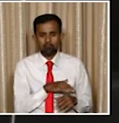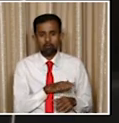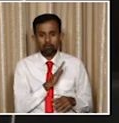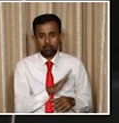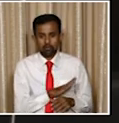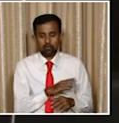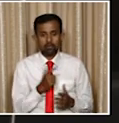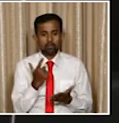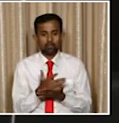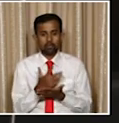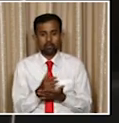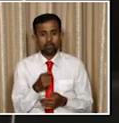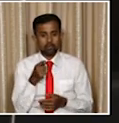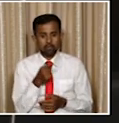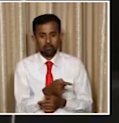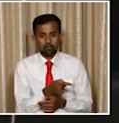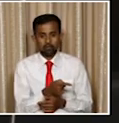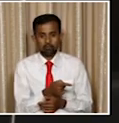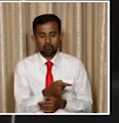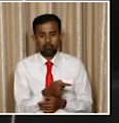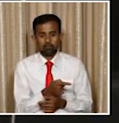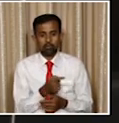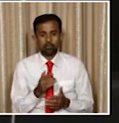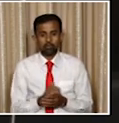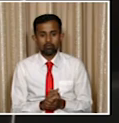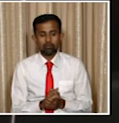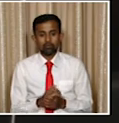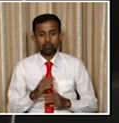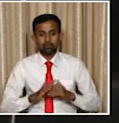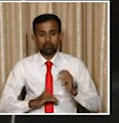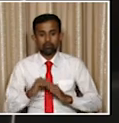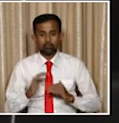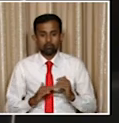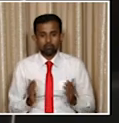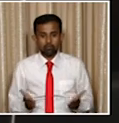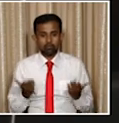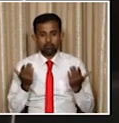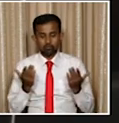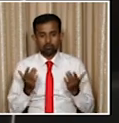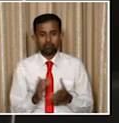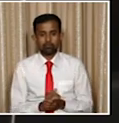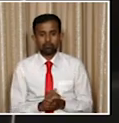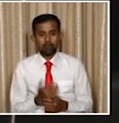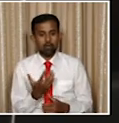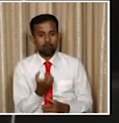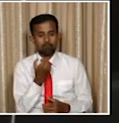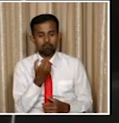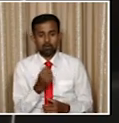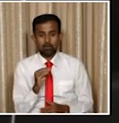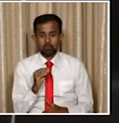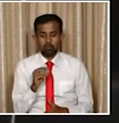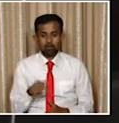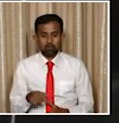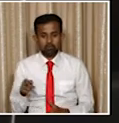எல்லாம் பெரிதாக பாதிக்கப்பட்டு அந்த ஊர் எல்லைக்குள்ளே தண்ணீர் வந்து இன்று அவர்களுடைய வீடுகள் கூட அழியக்கூடிய ஒரு நிலை ஏற்பட்டிருக்கிறது. எனவே ஒரு